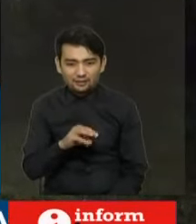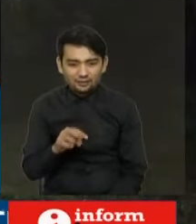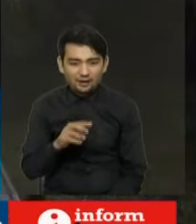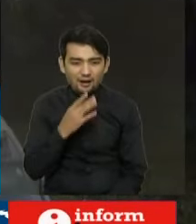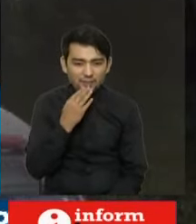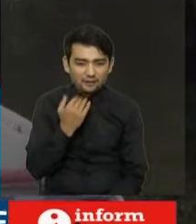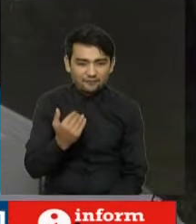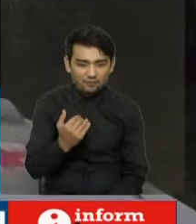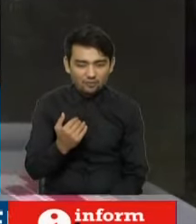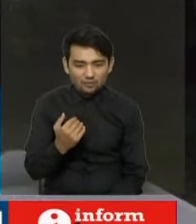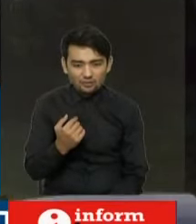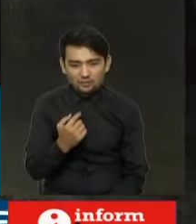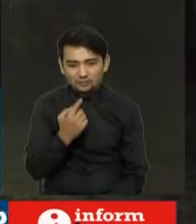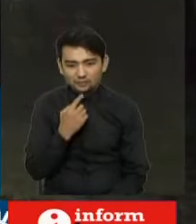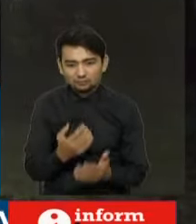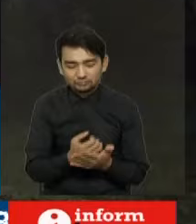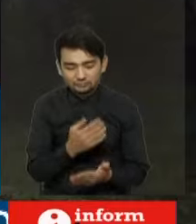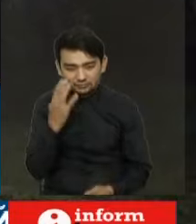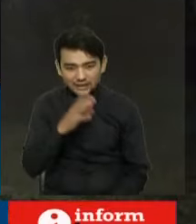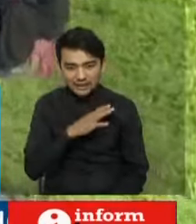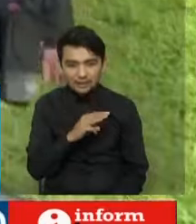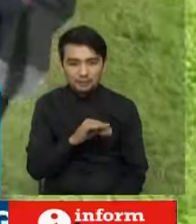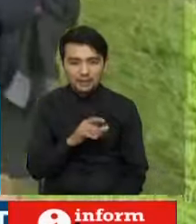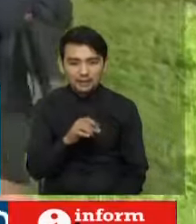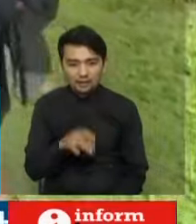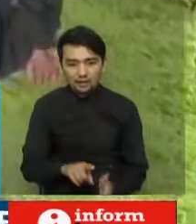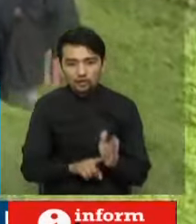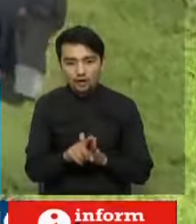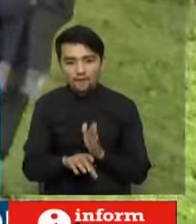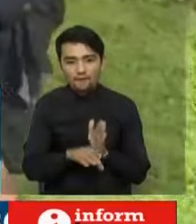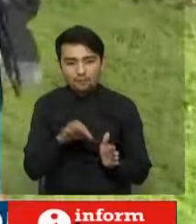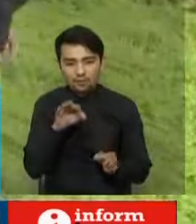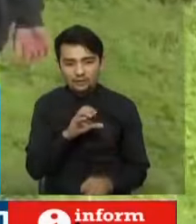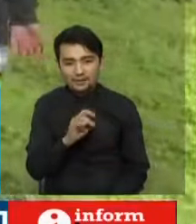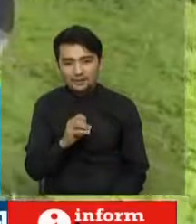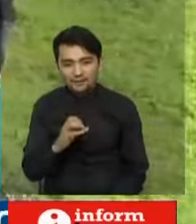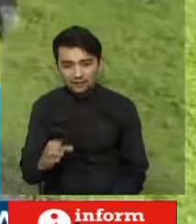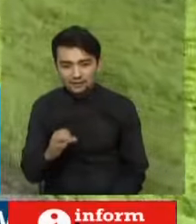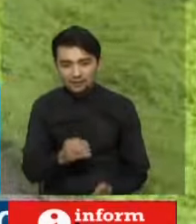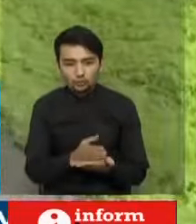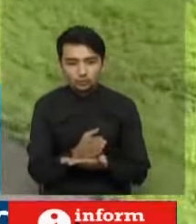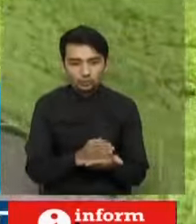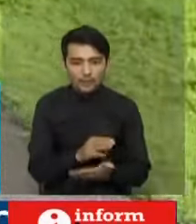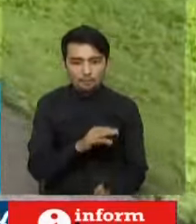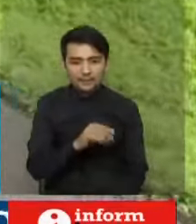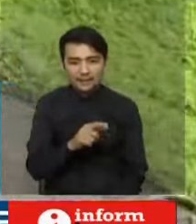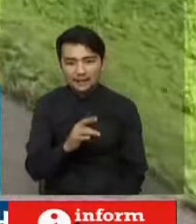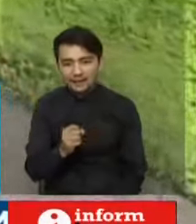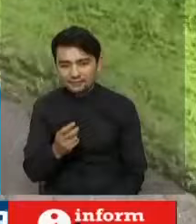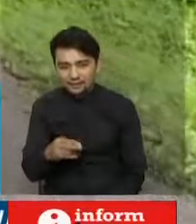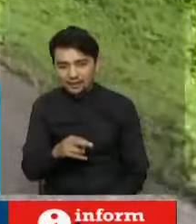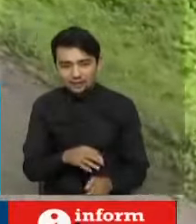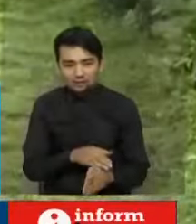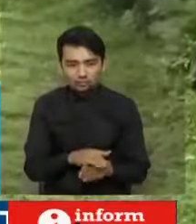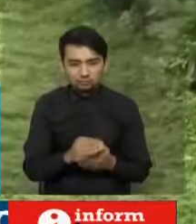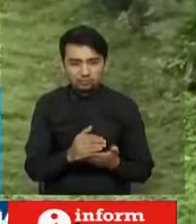латиноамериканского происхождения. Также мигранты опасаются, что к началу выборов сервисы миграционных служб будут перегружены заявками и